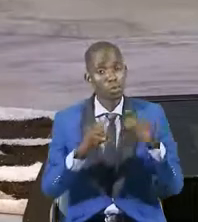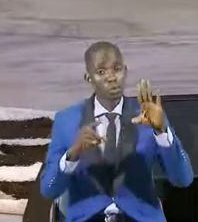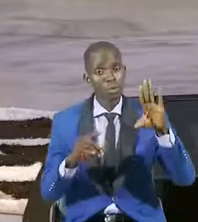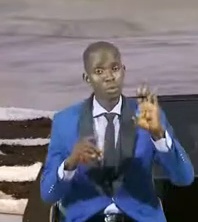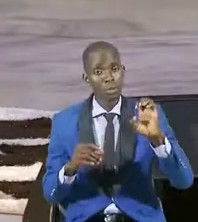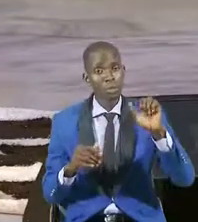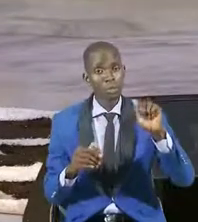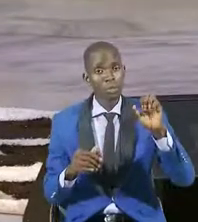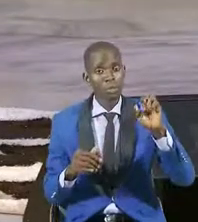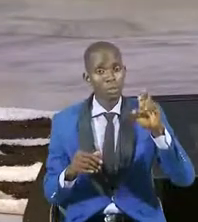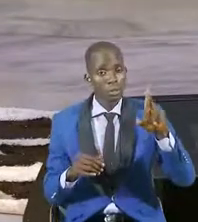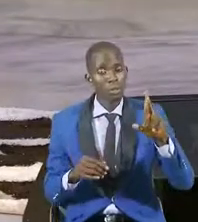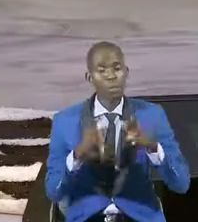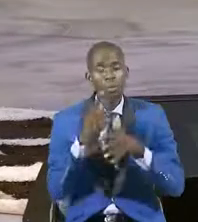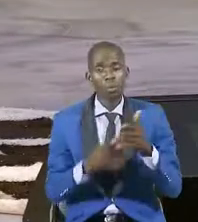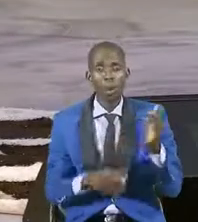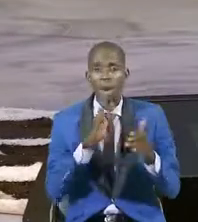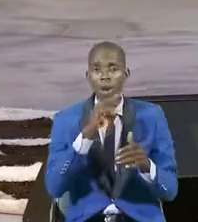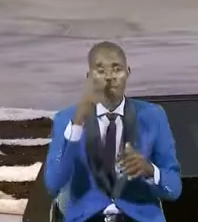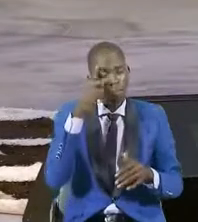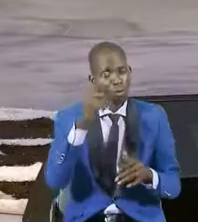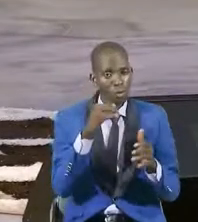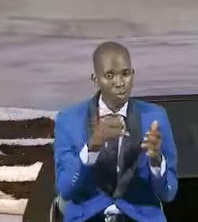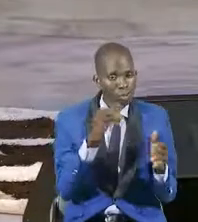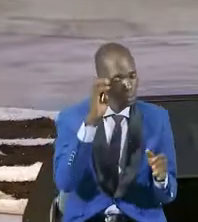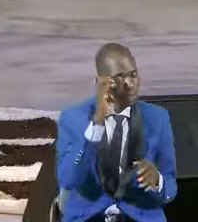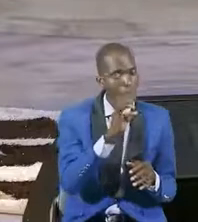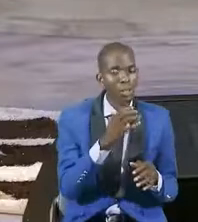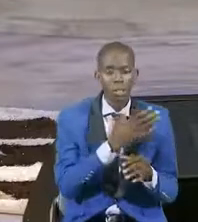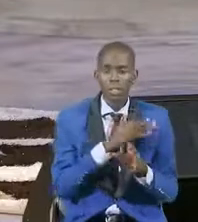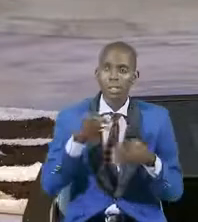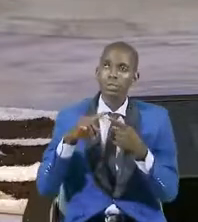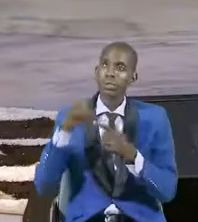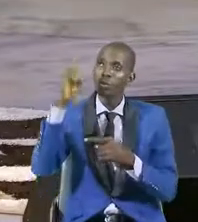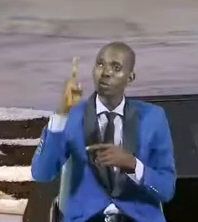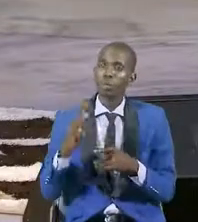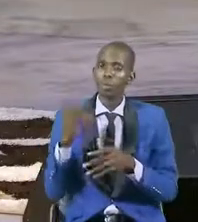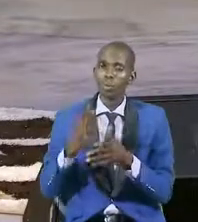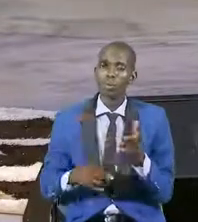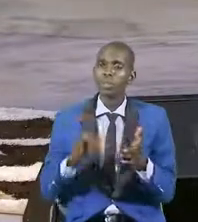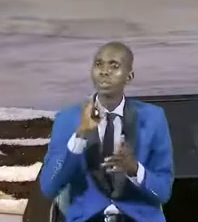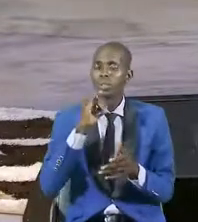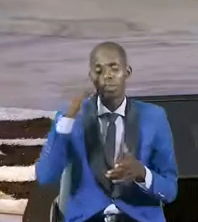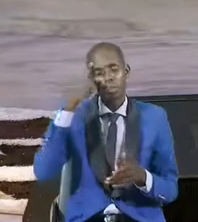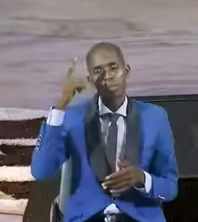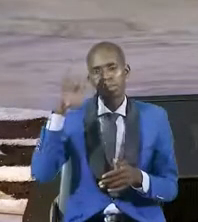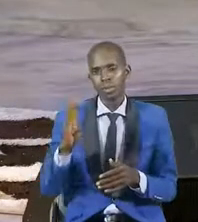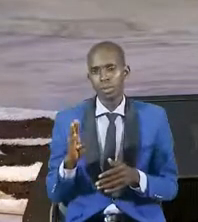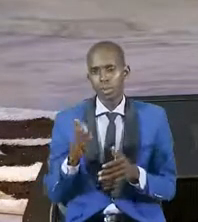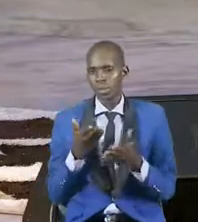est à César et à Dieu ce qui est à Dieu. Ouais, il n'a